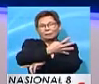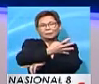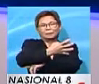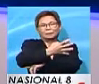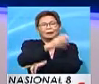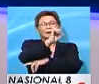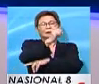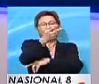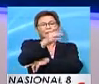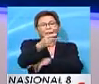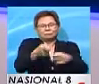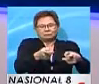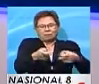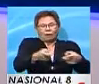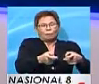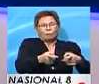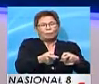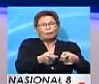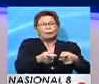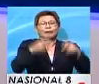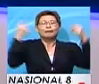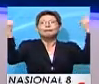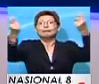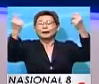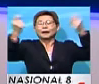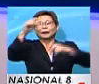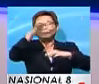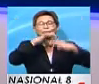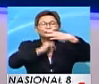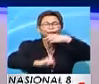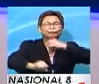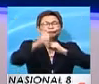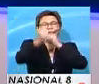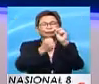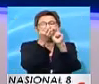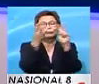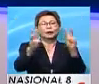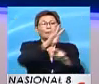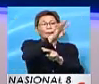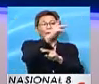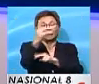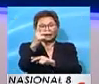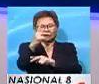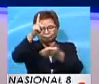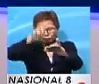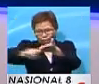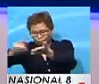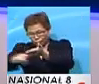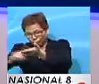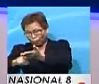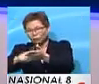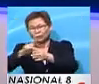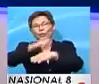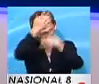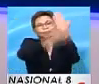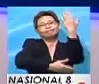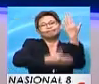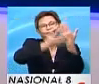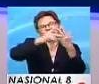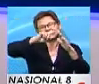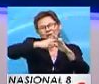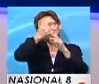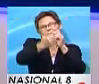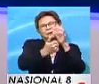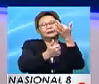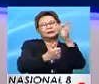pelaksanaan skim kawalan harga musim perayaan Krismas 2016 lebih 4000 pemeriksaan penguatkuasaan dijalankan di seluruh negara sejak